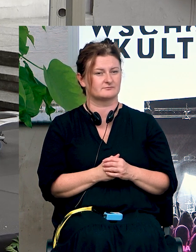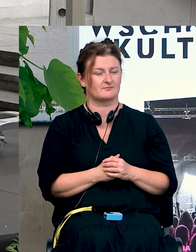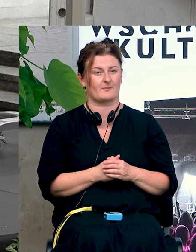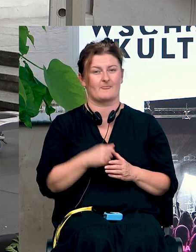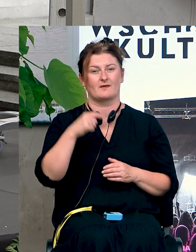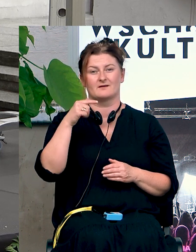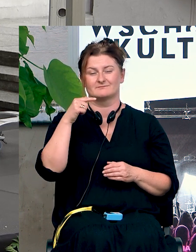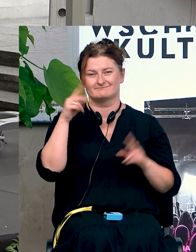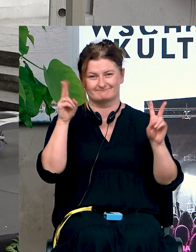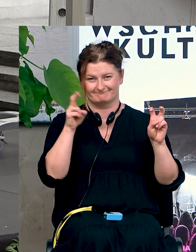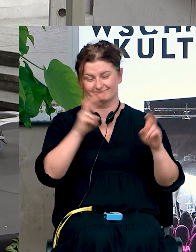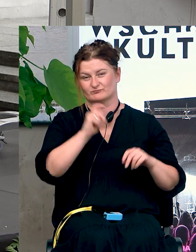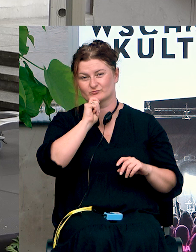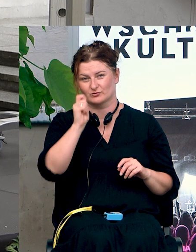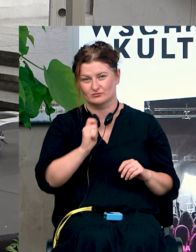w tej podróży